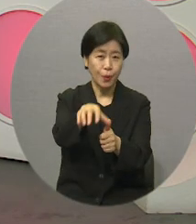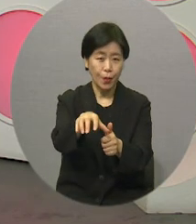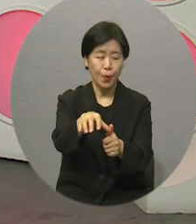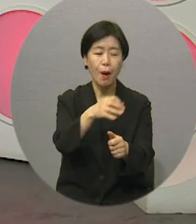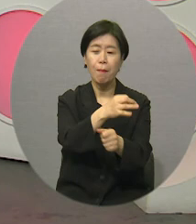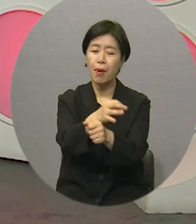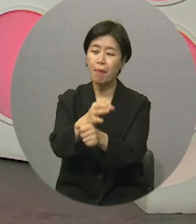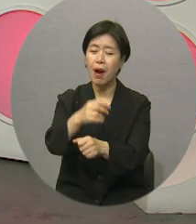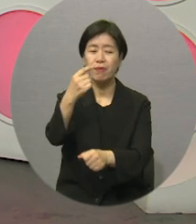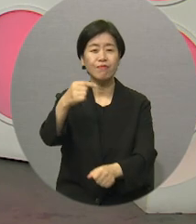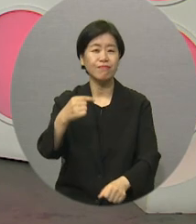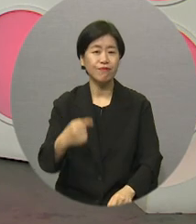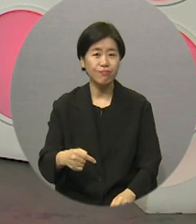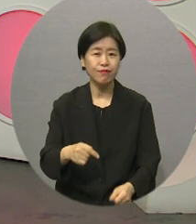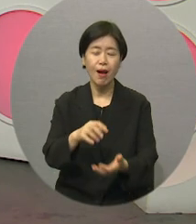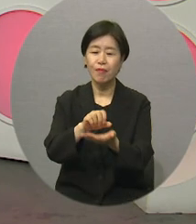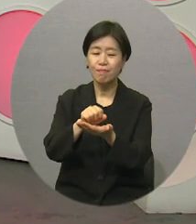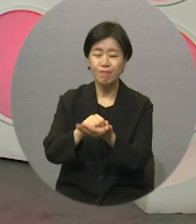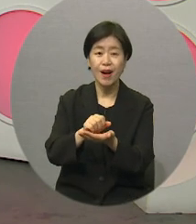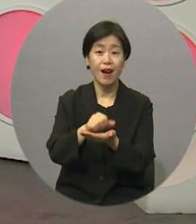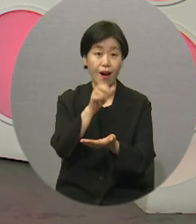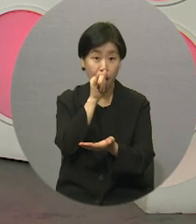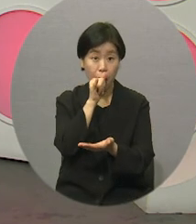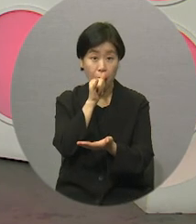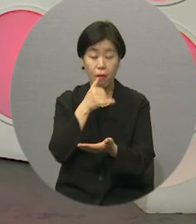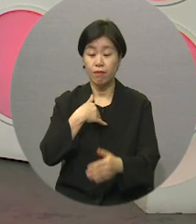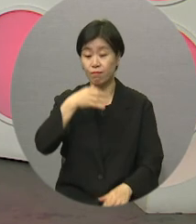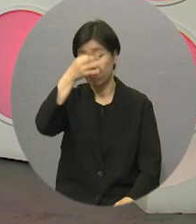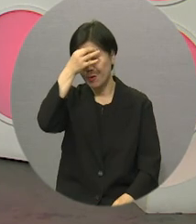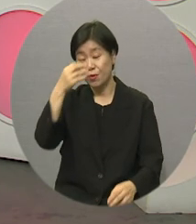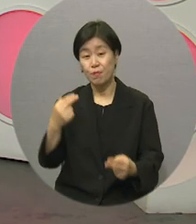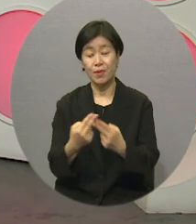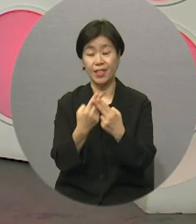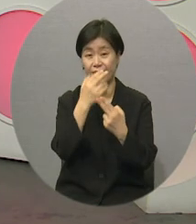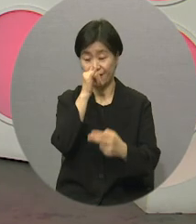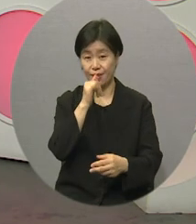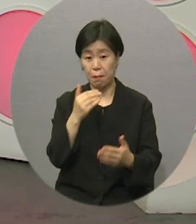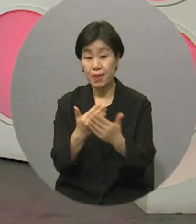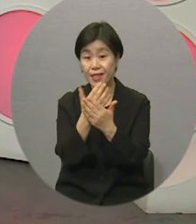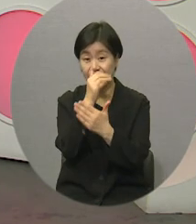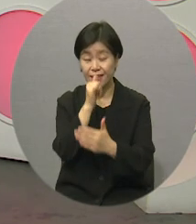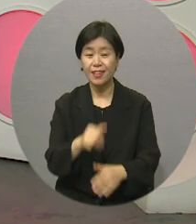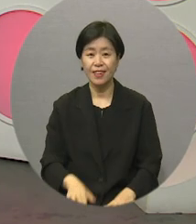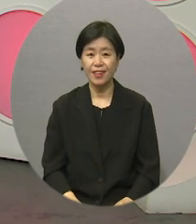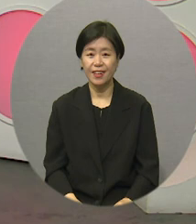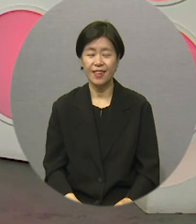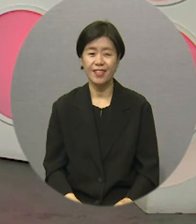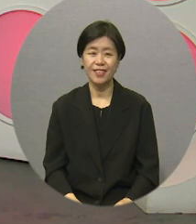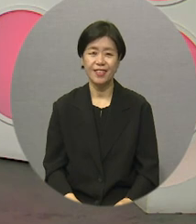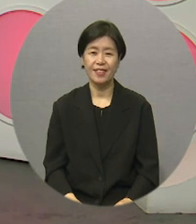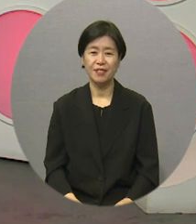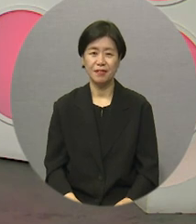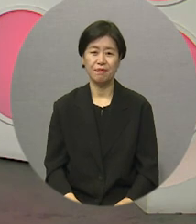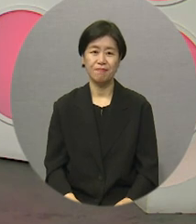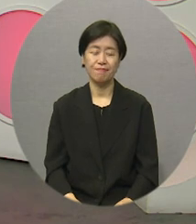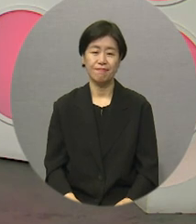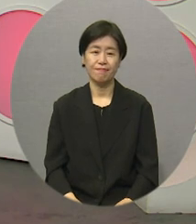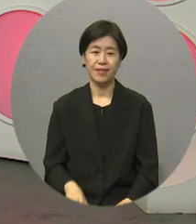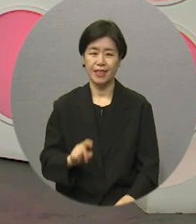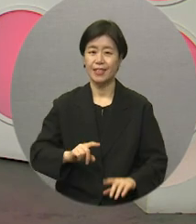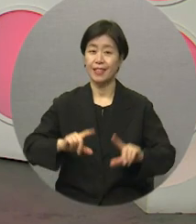나아져가고 있습니다. 금방 들통난 엄마표 요리 덕에 저희의 사랑은 더욱더